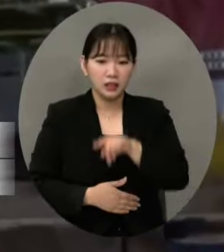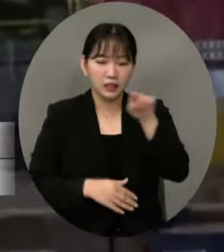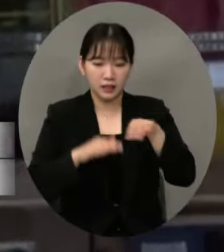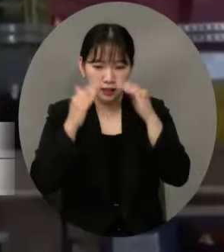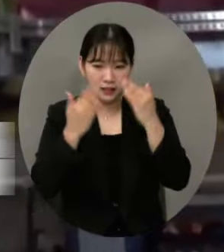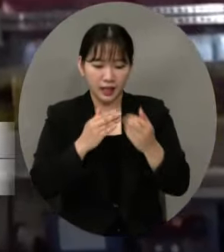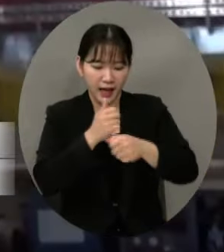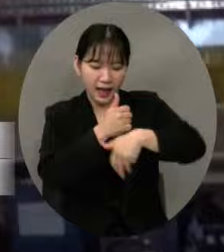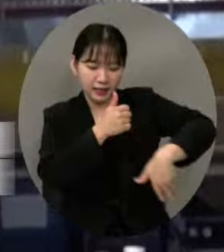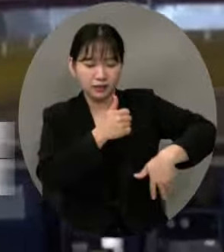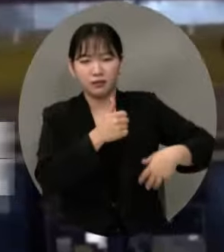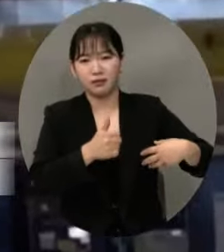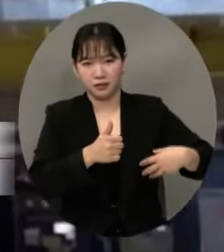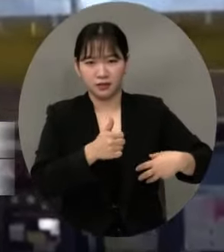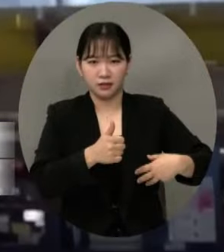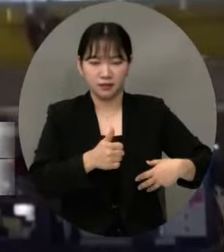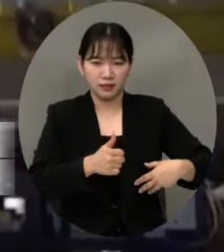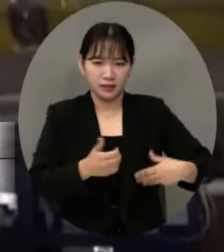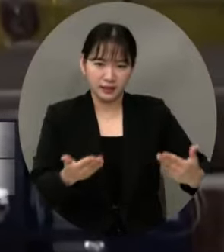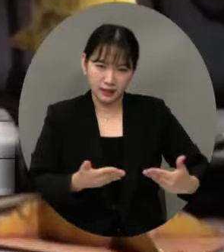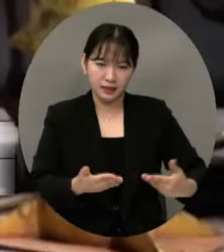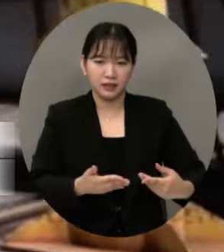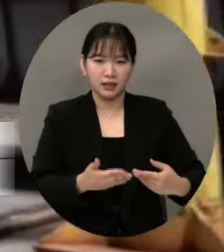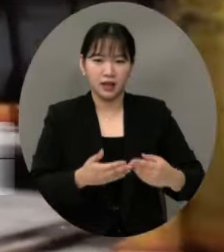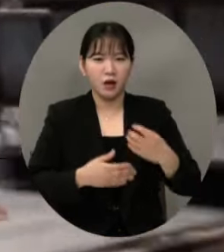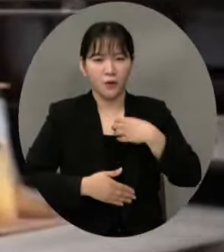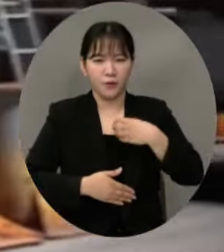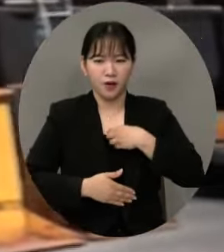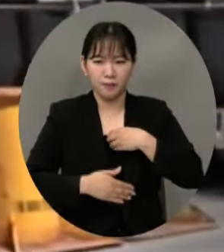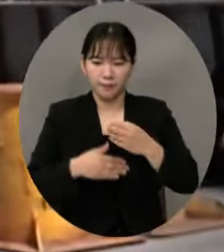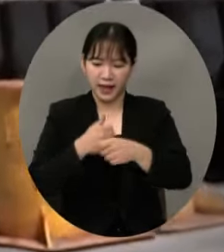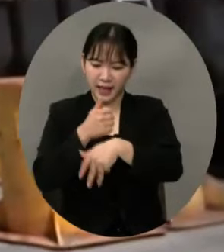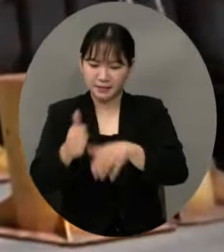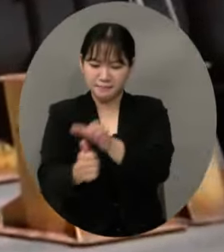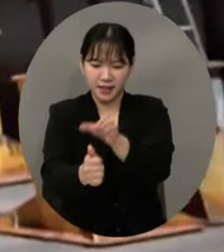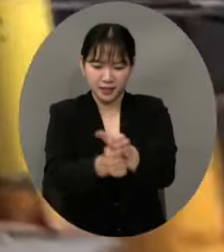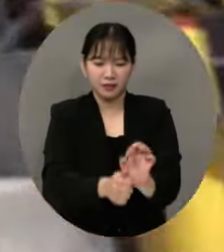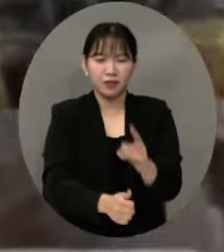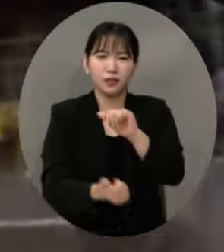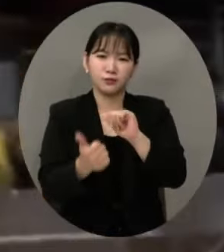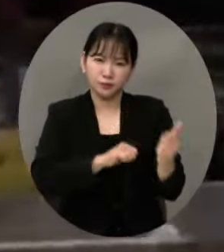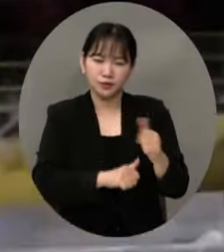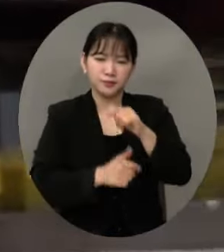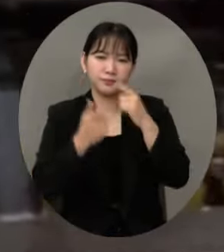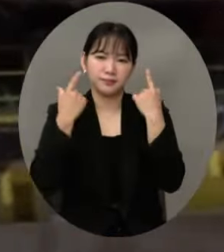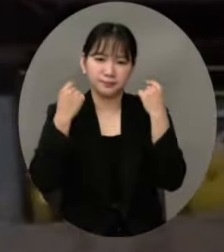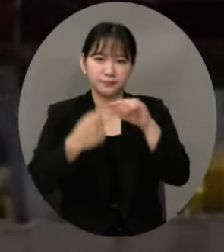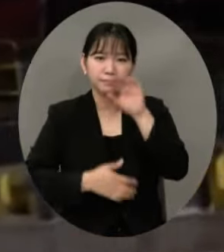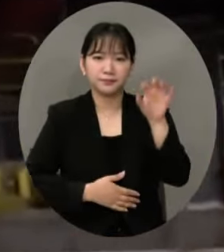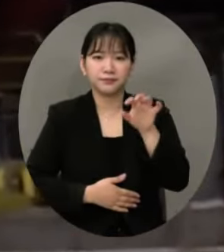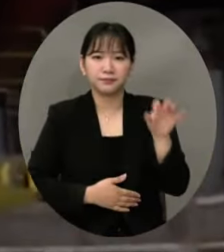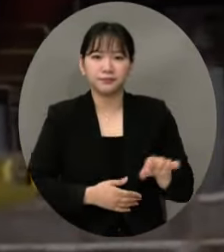모두 하청 소속 노동자들로 위험의 외주화로 인한 죽음은 여전히 반복되고 있습니다. MBC 뉴스 서희령입니다.